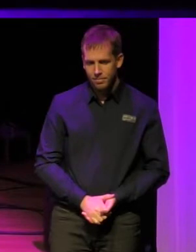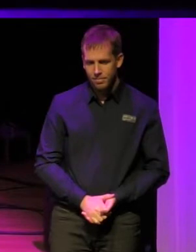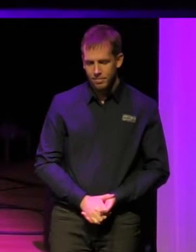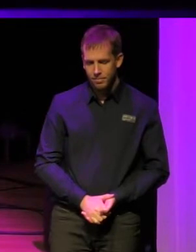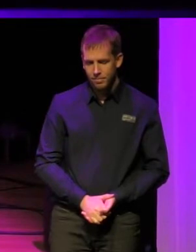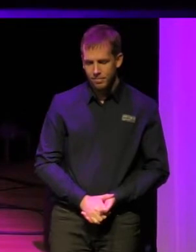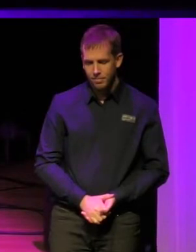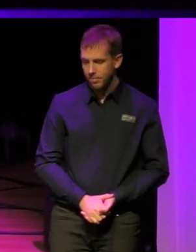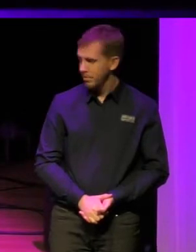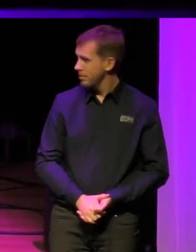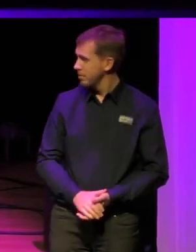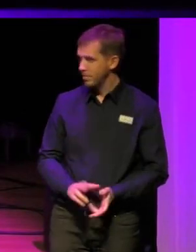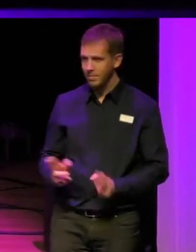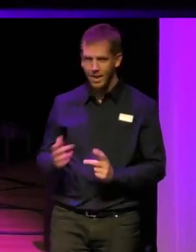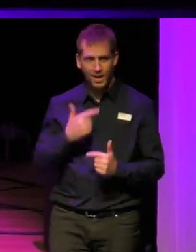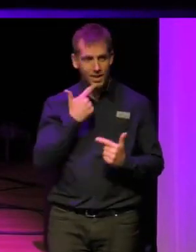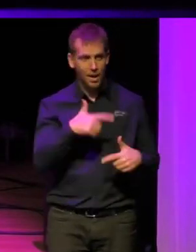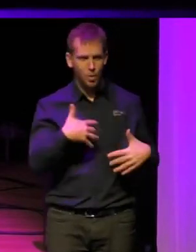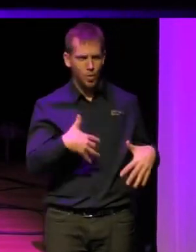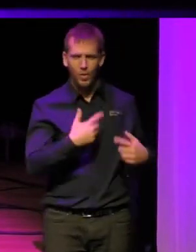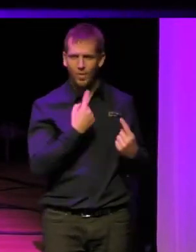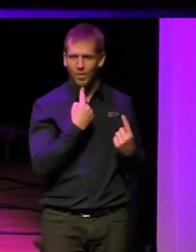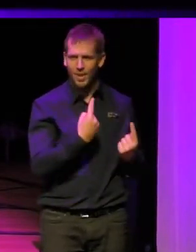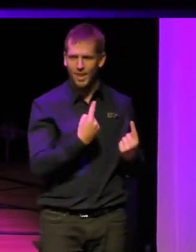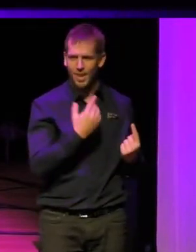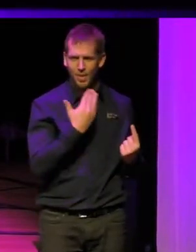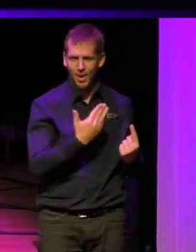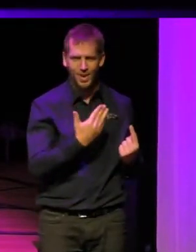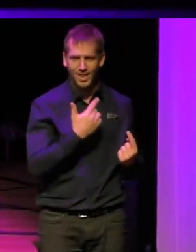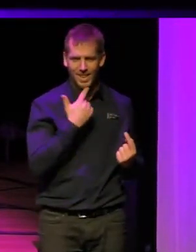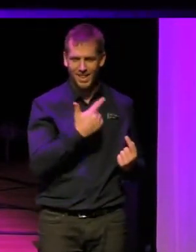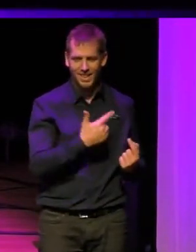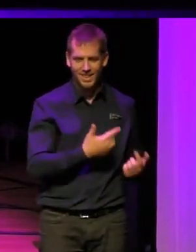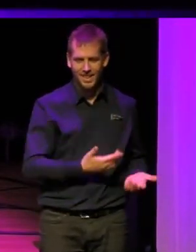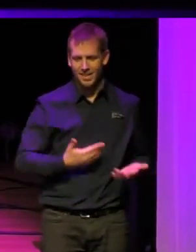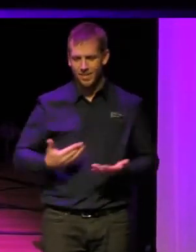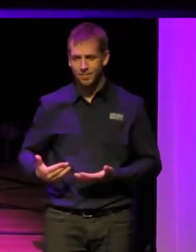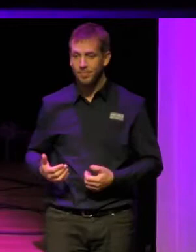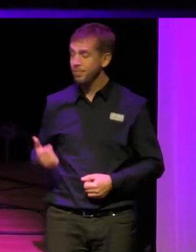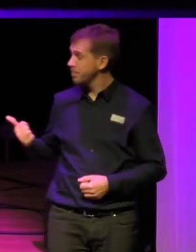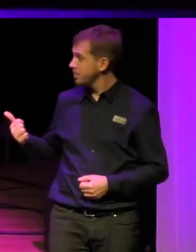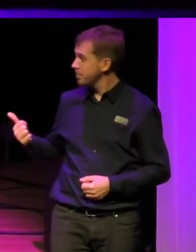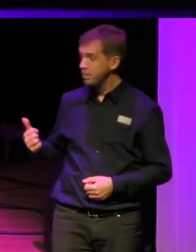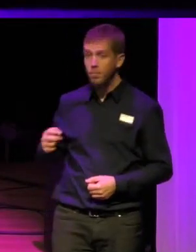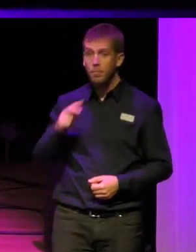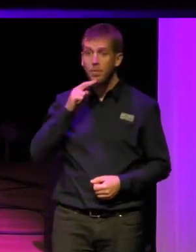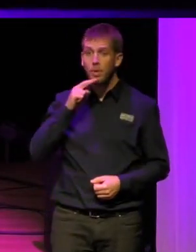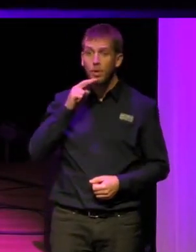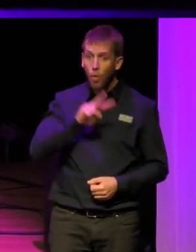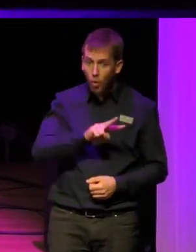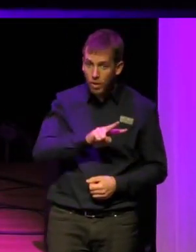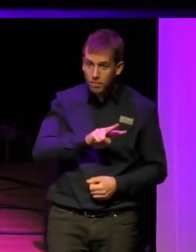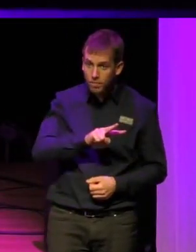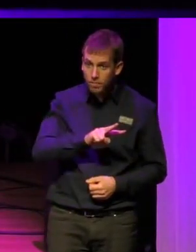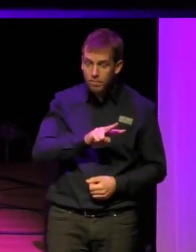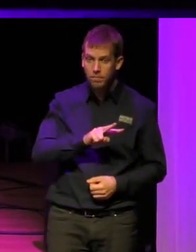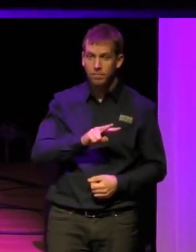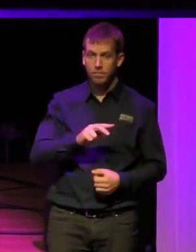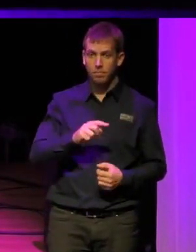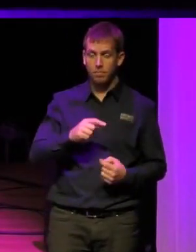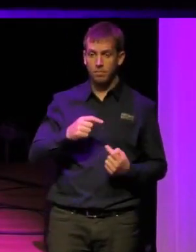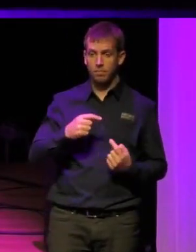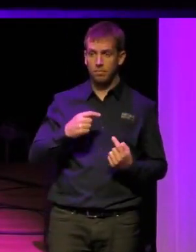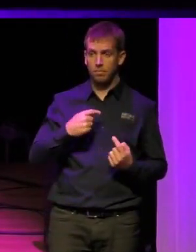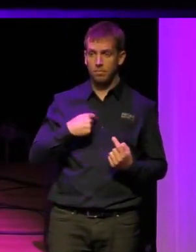Tack så mycket, Ahmed. Tack själv. Du kan börja. Det var så fantastiskt. Jag berörde mig jättemycket. För 2 år sedan då visste jag